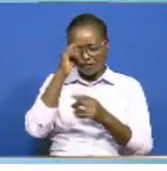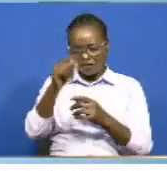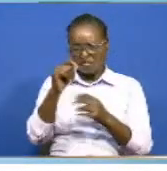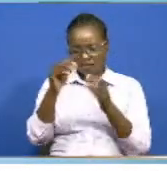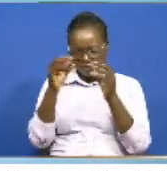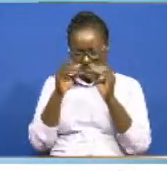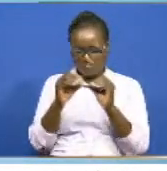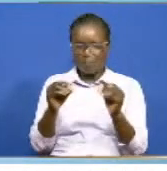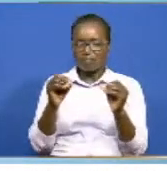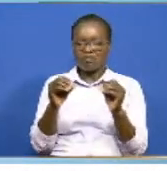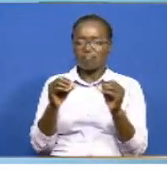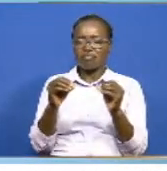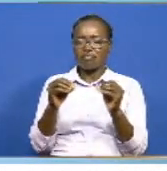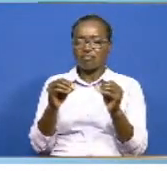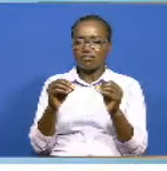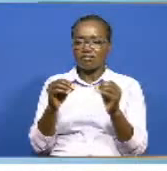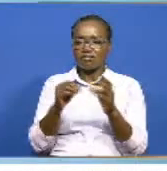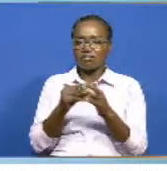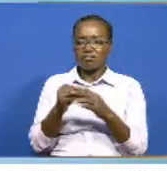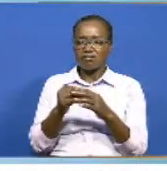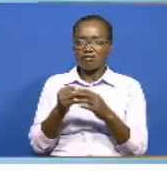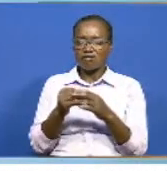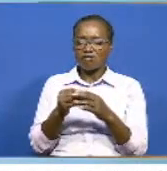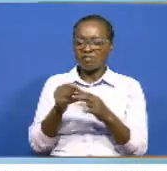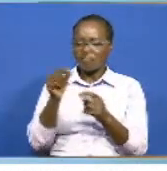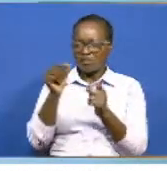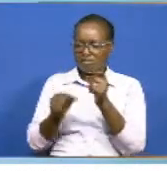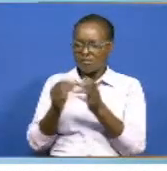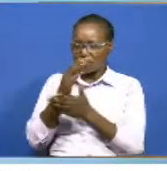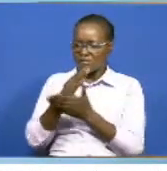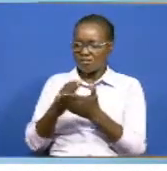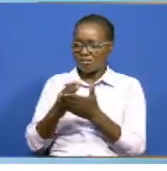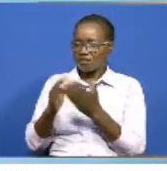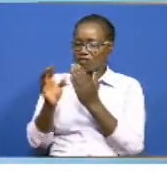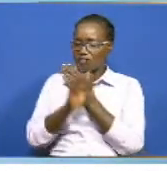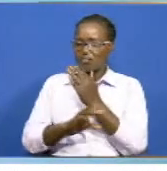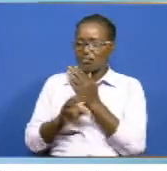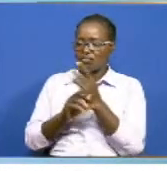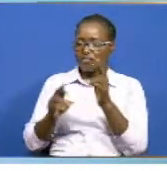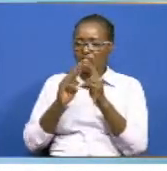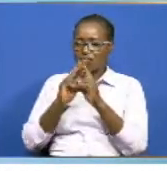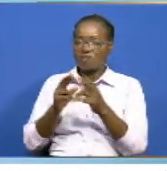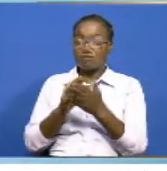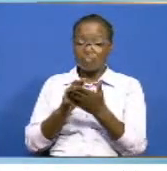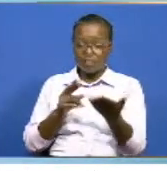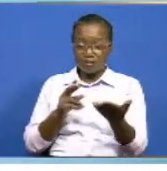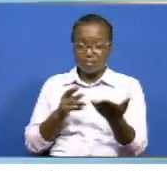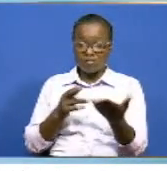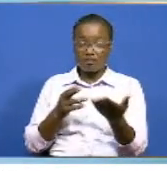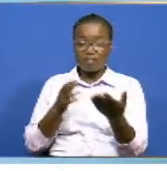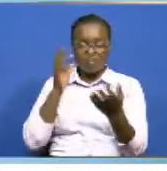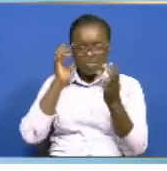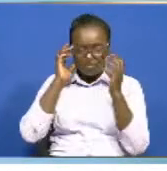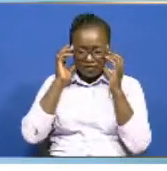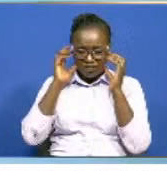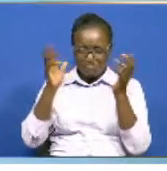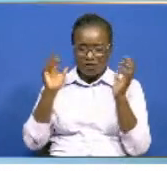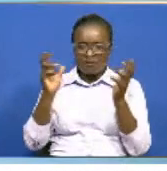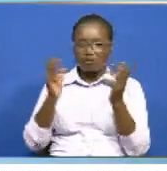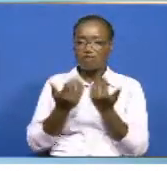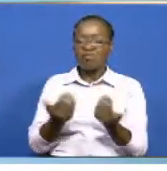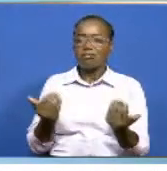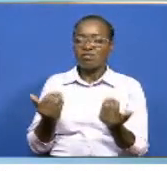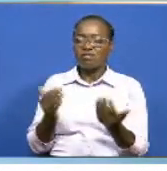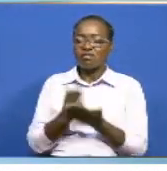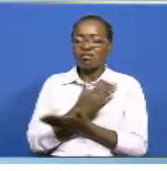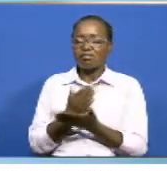muda bado tutaendelea kushuhudia, sababu ukiangalia ni kama kila sehemu ya nchi tumeweza kupata ripoti za utovu wa nidhamu kutoka sekta mbalimbali ya wanafunzi,